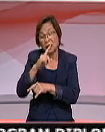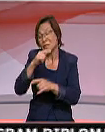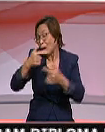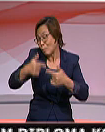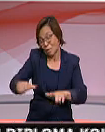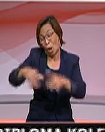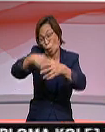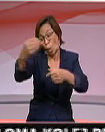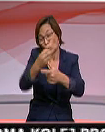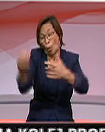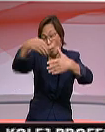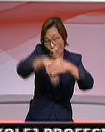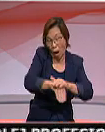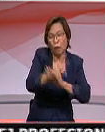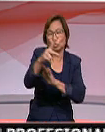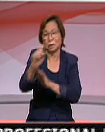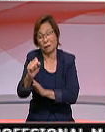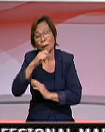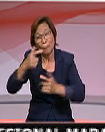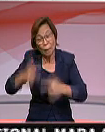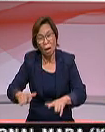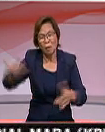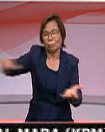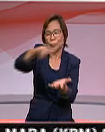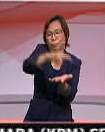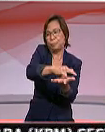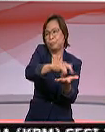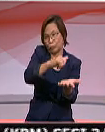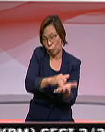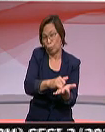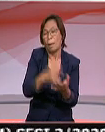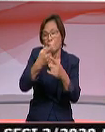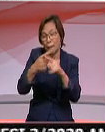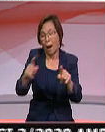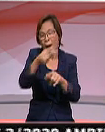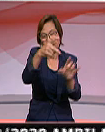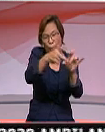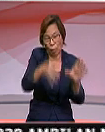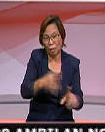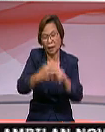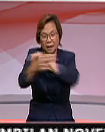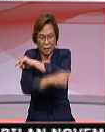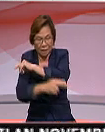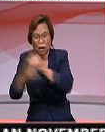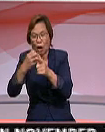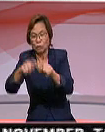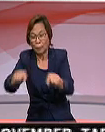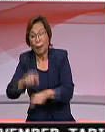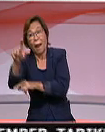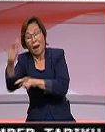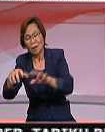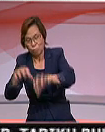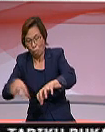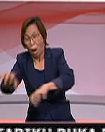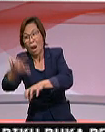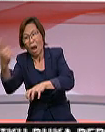untuk keluar atau masuk ke daerahku tosca melalui lapangan terbang berkenaan bagaimanapun penumpang dari negeri atau daerah lain boleh